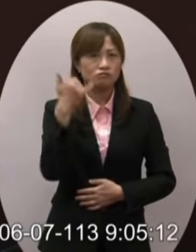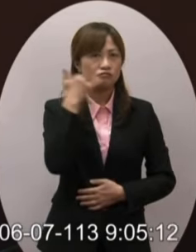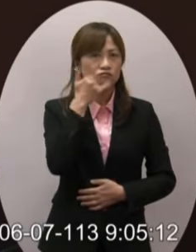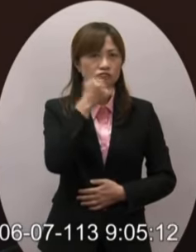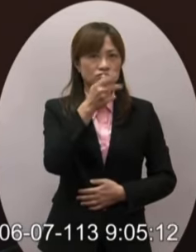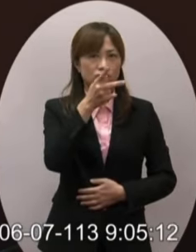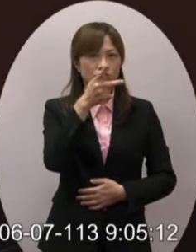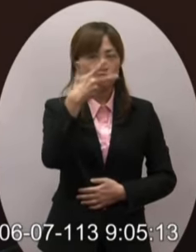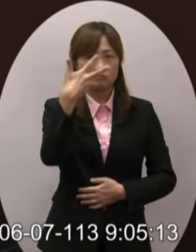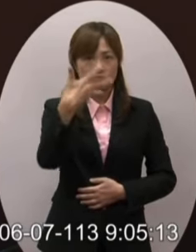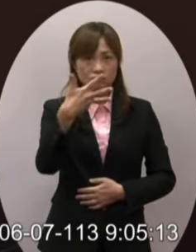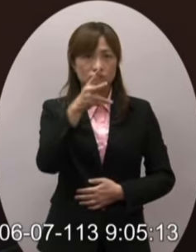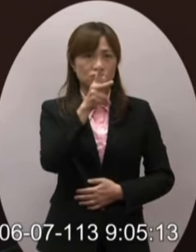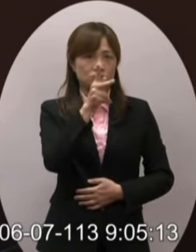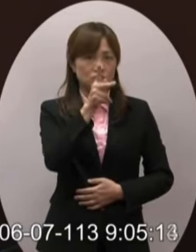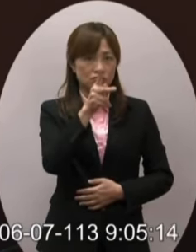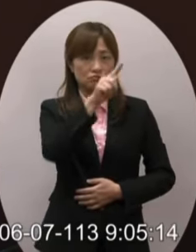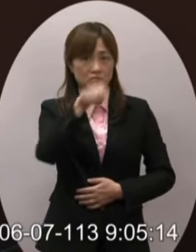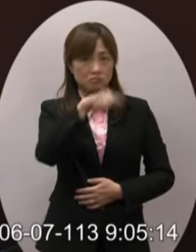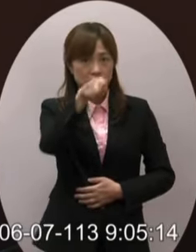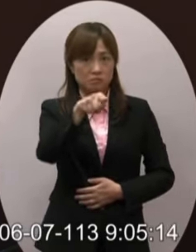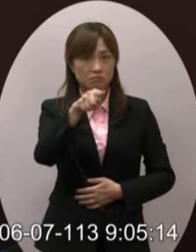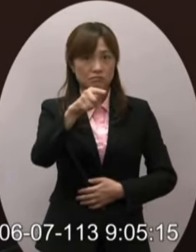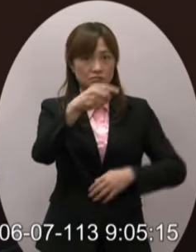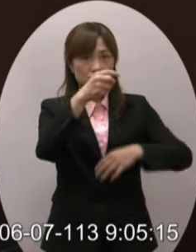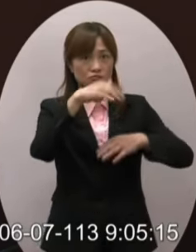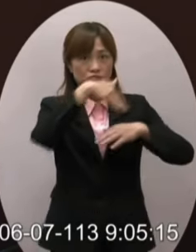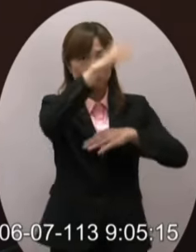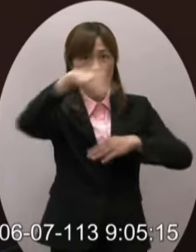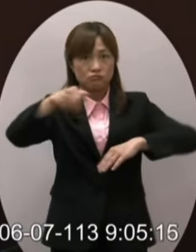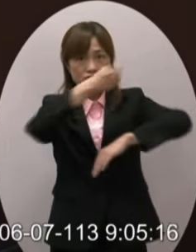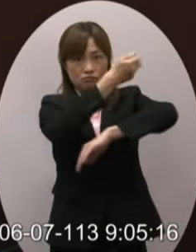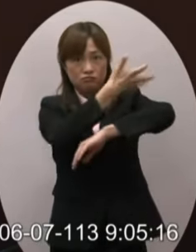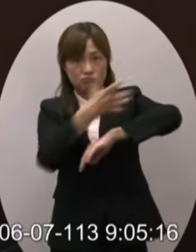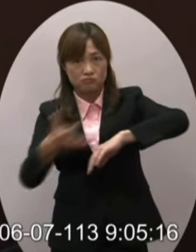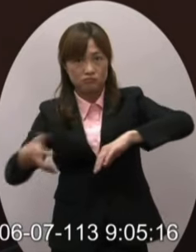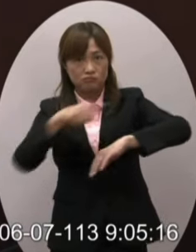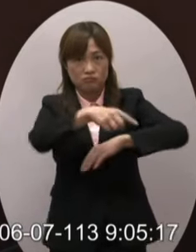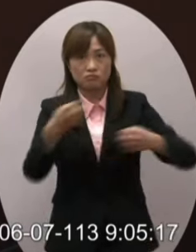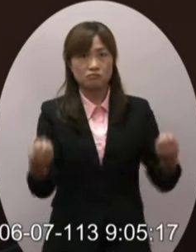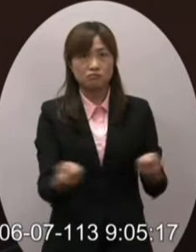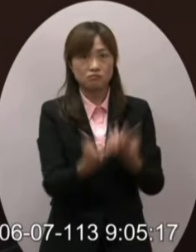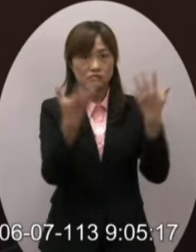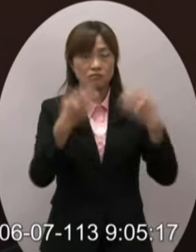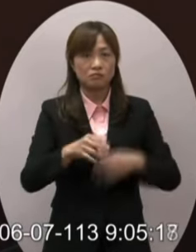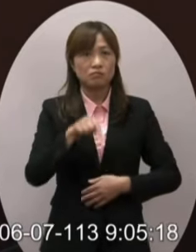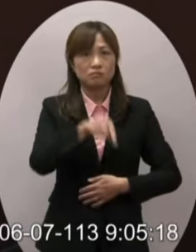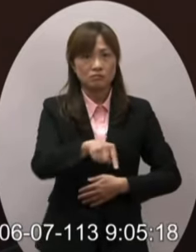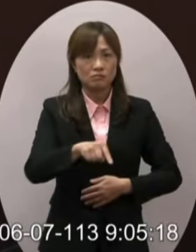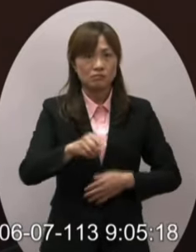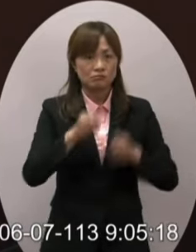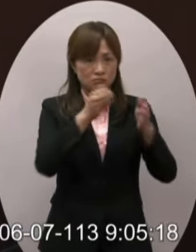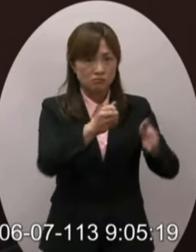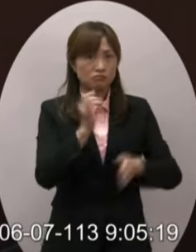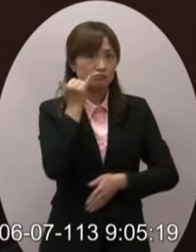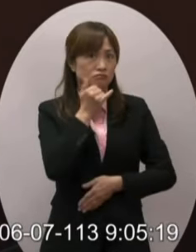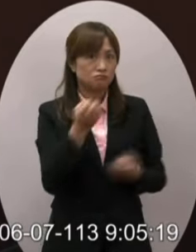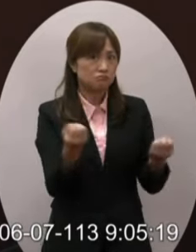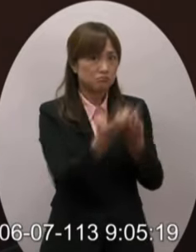了一件严重的走山事故。那其实这件事情不会只是发生在基隆而已。